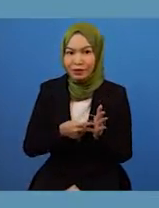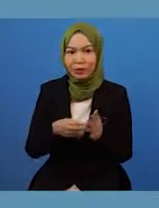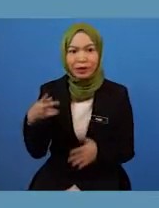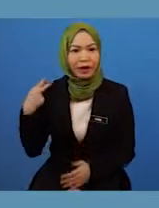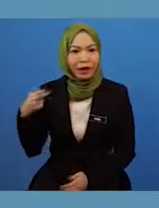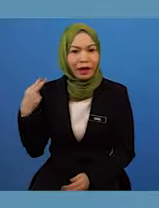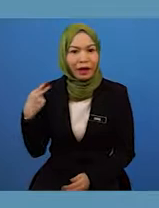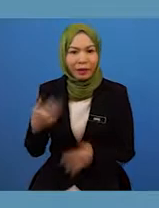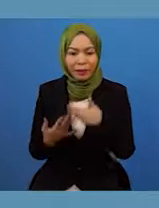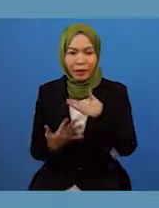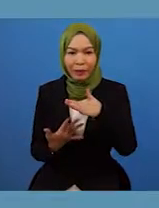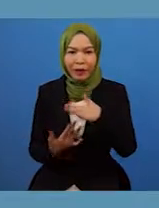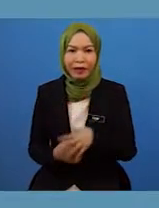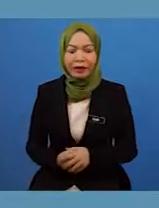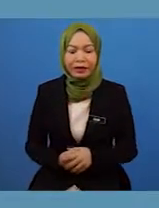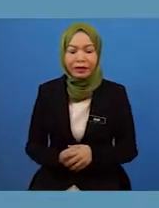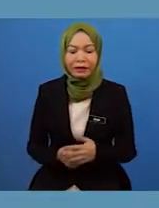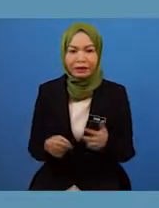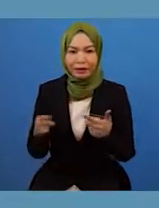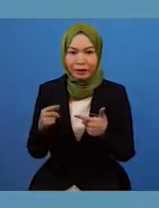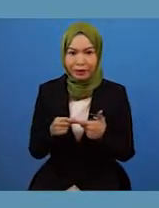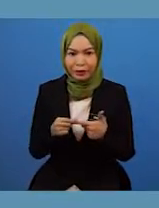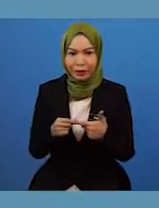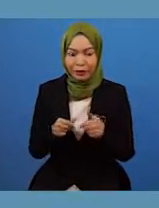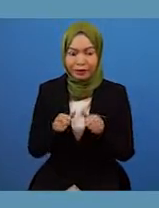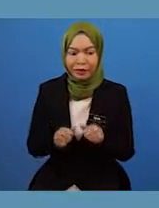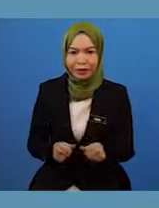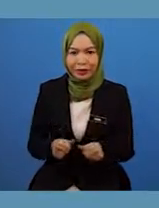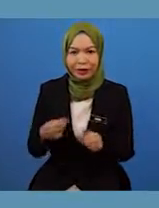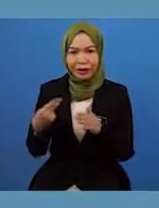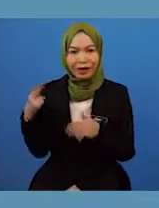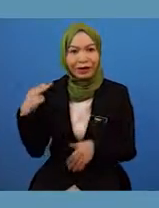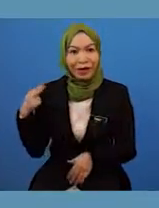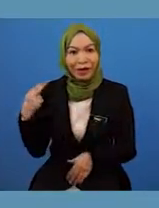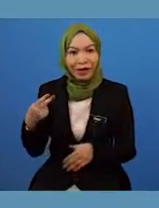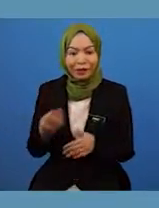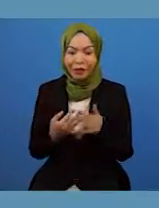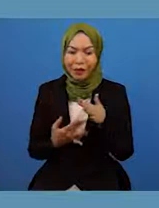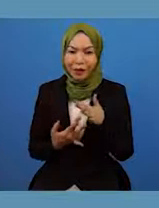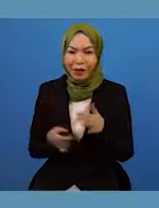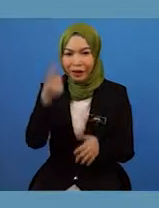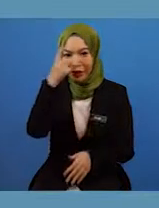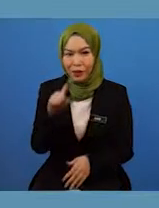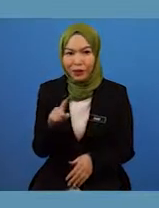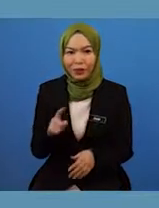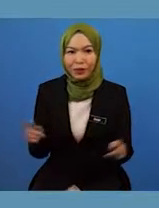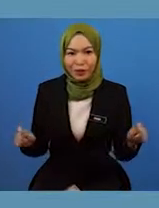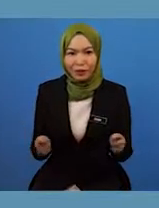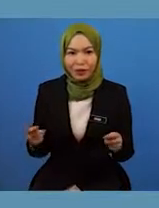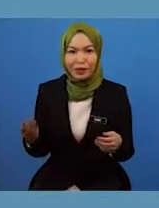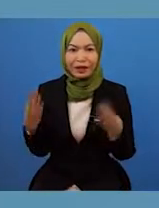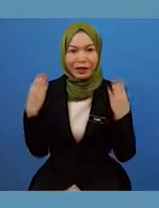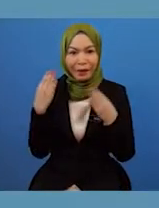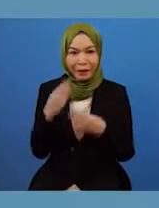pembakaran. Kedua, menentukan haba pembakaran bagi suatu tindak balas.